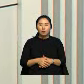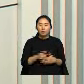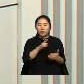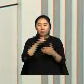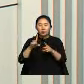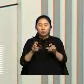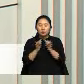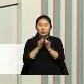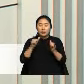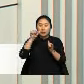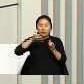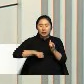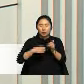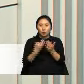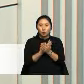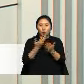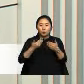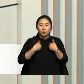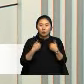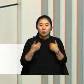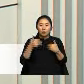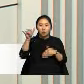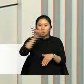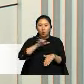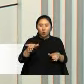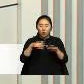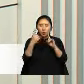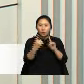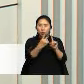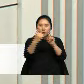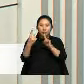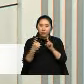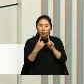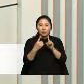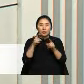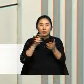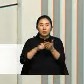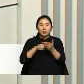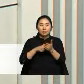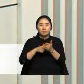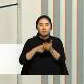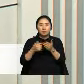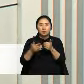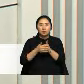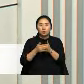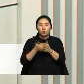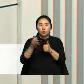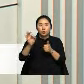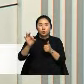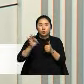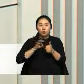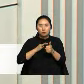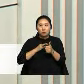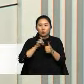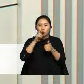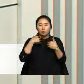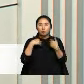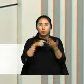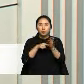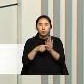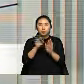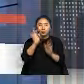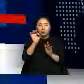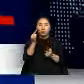가평 국민들은 재난 기본소득을 받아 이 전 국민을 대상으로 지급하는 긴급 재난 지원금 지급 규모가 정부 발표